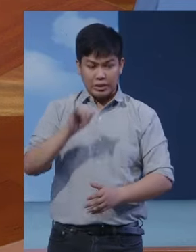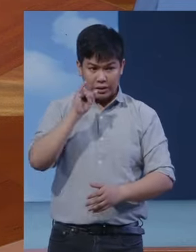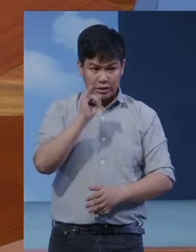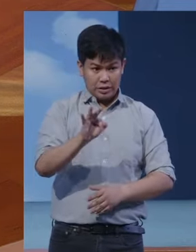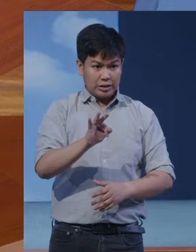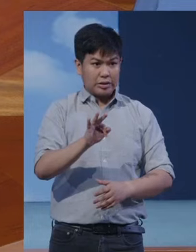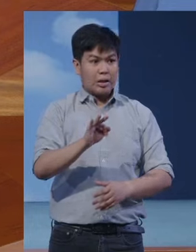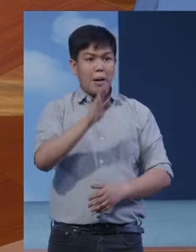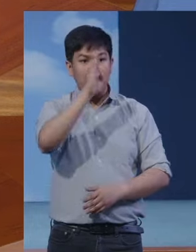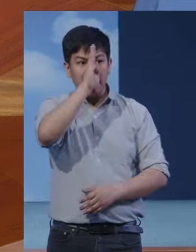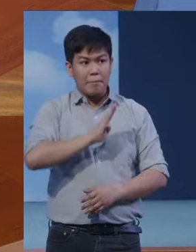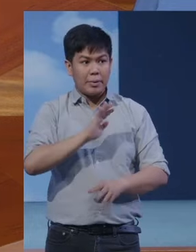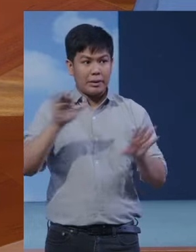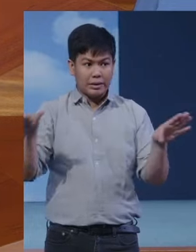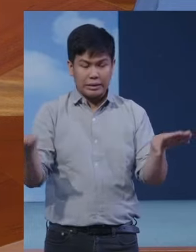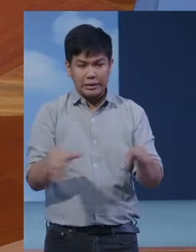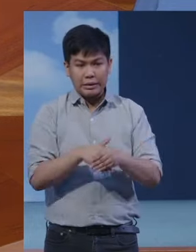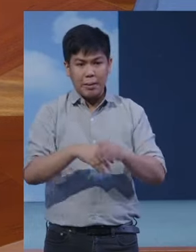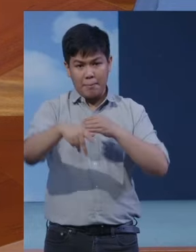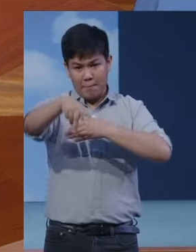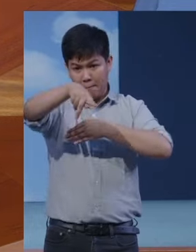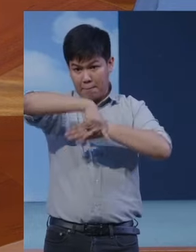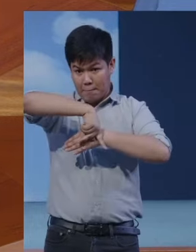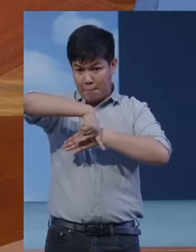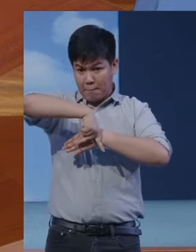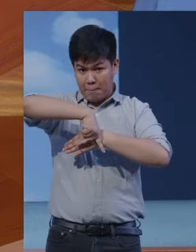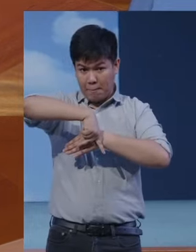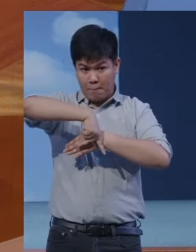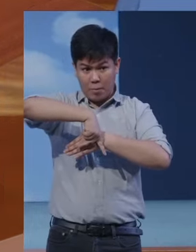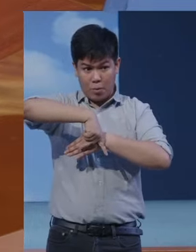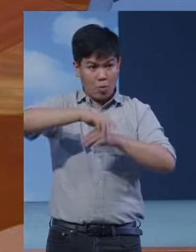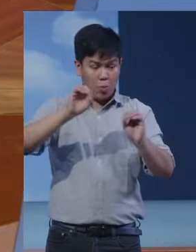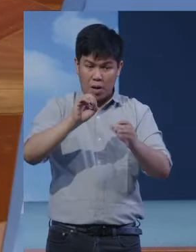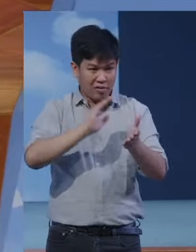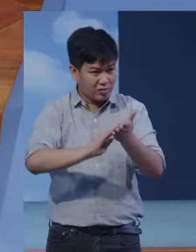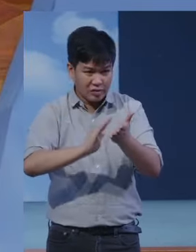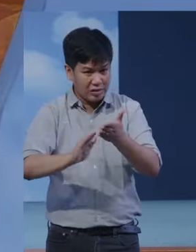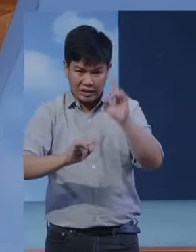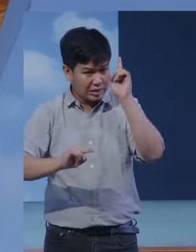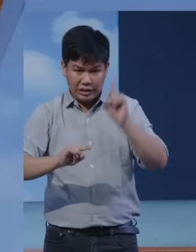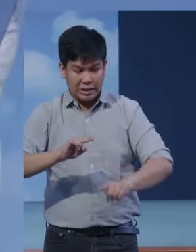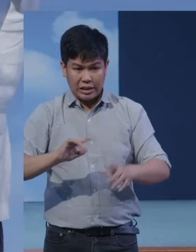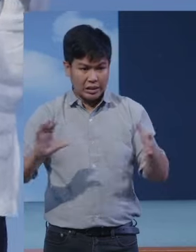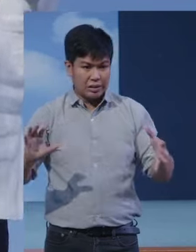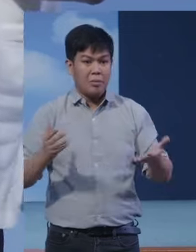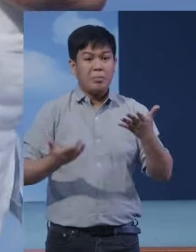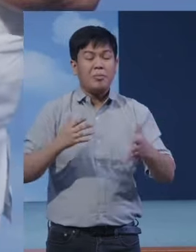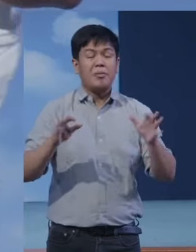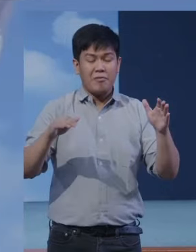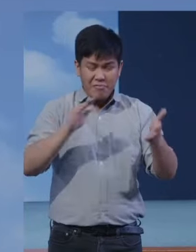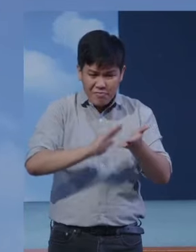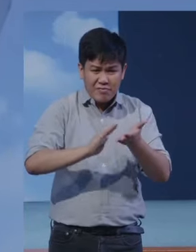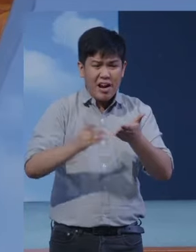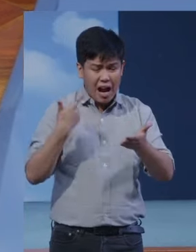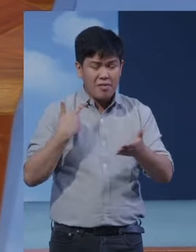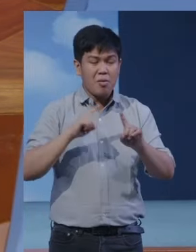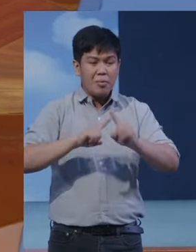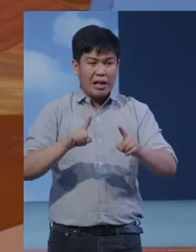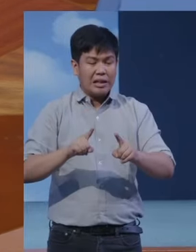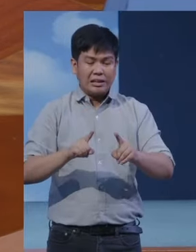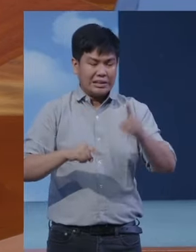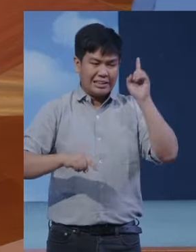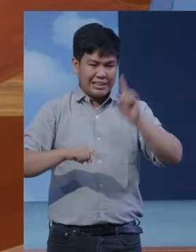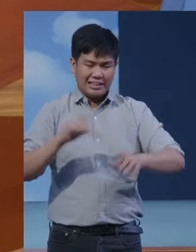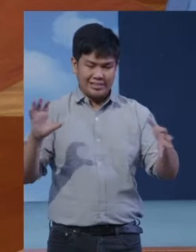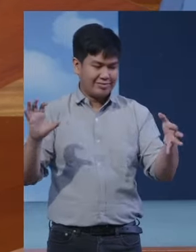sumira na sa marriage permanently wala ng forgiveness maaring merong forgiveness Pero baka wala